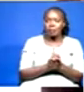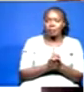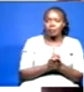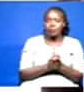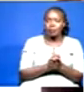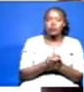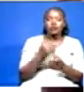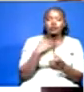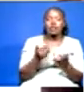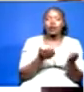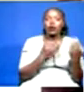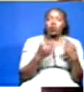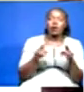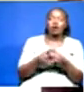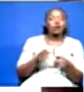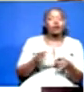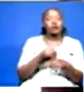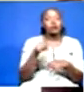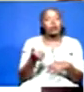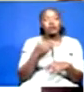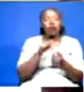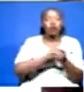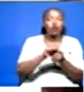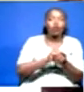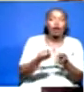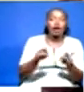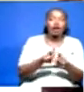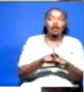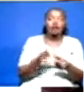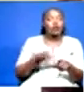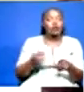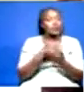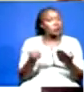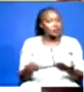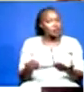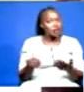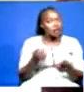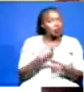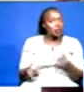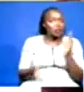Tunataka kuoga kama wanawake wengine, tunataka kufua kama wanawake wengine, lakini hatuna,